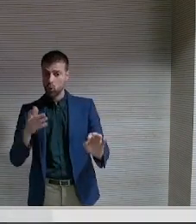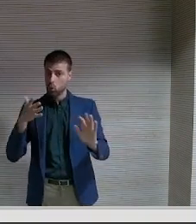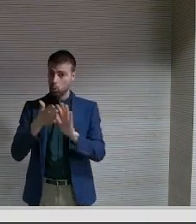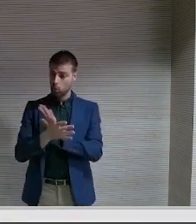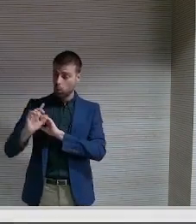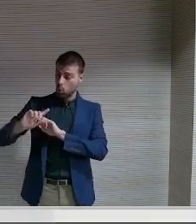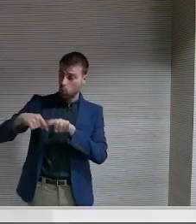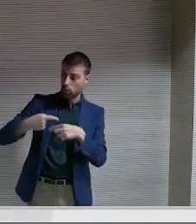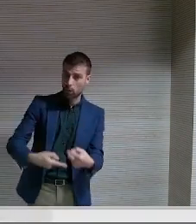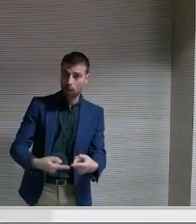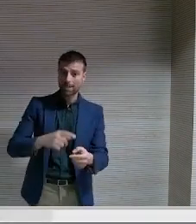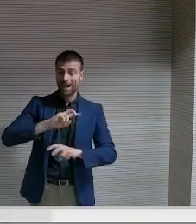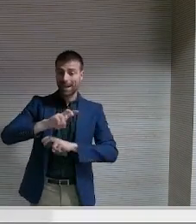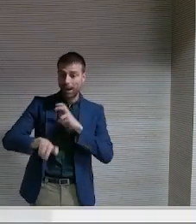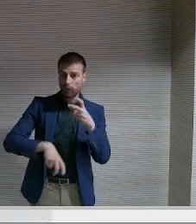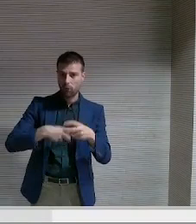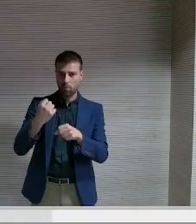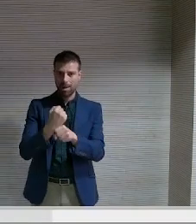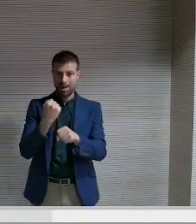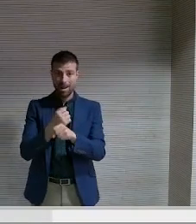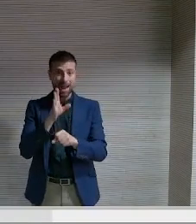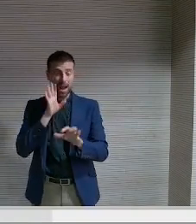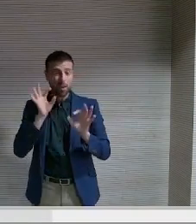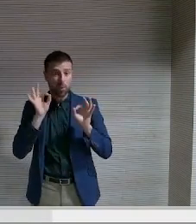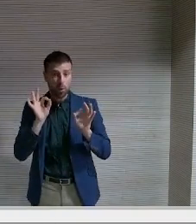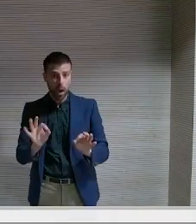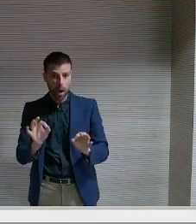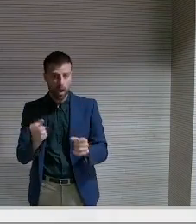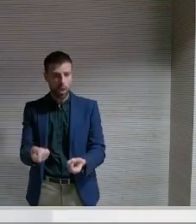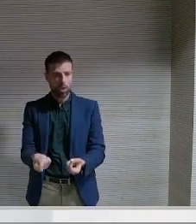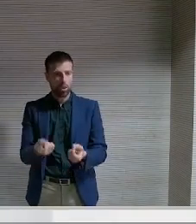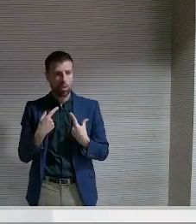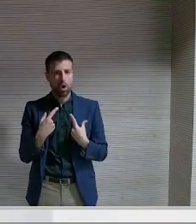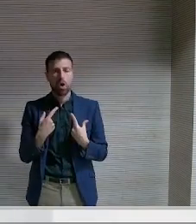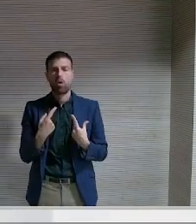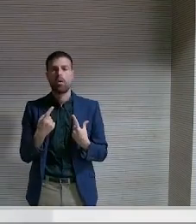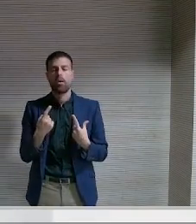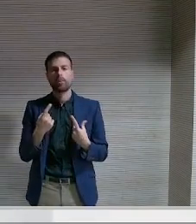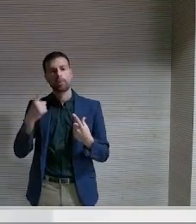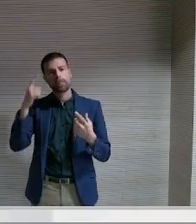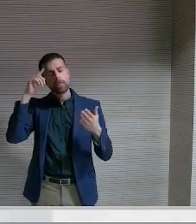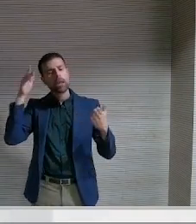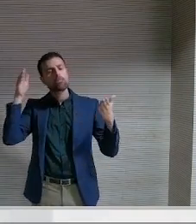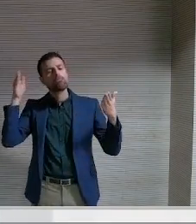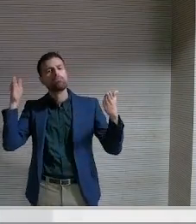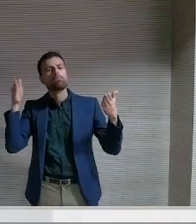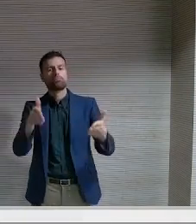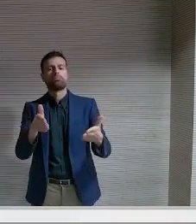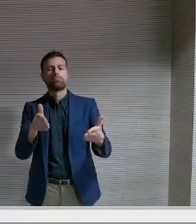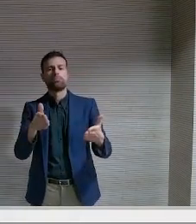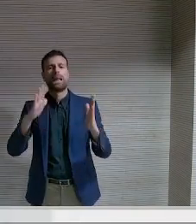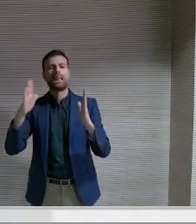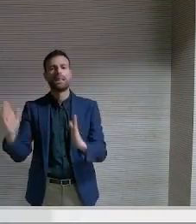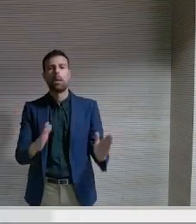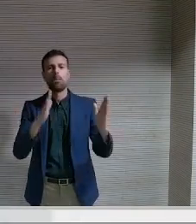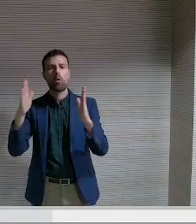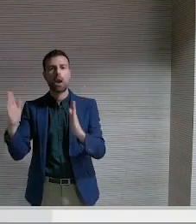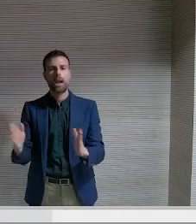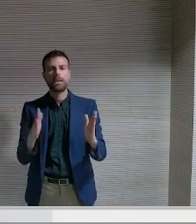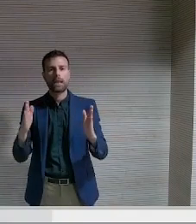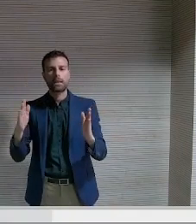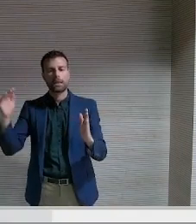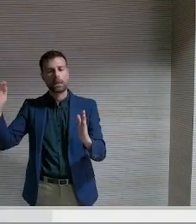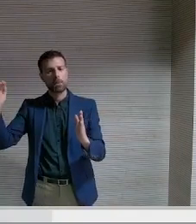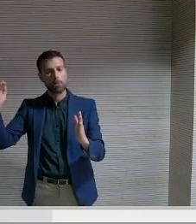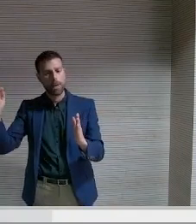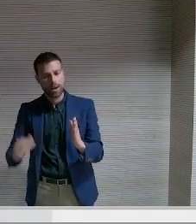reforma laboral, ens donen una projecció de temporalitat molt menor que